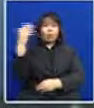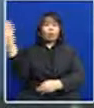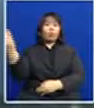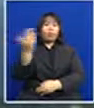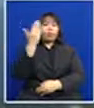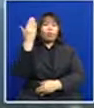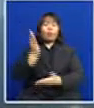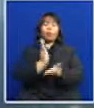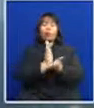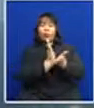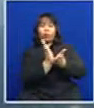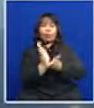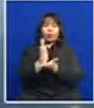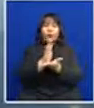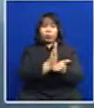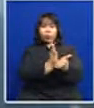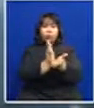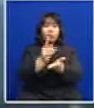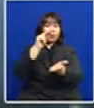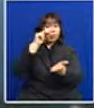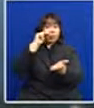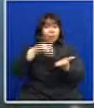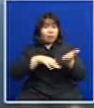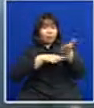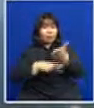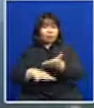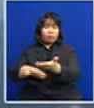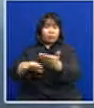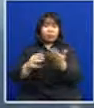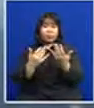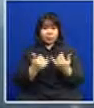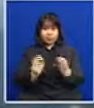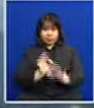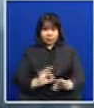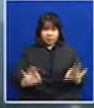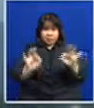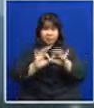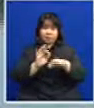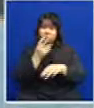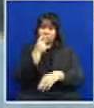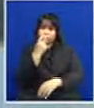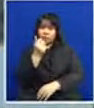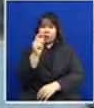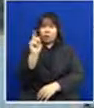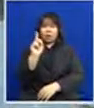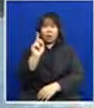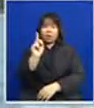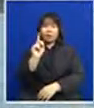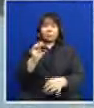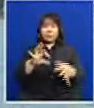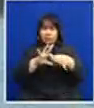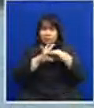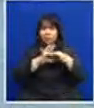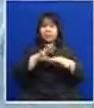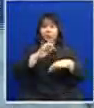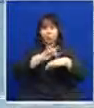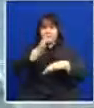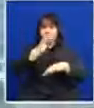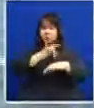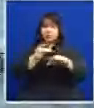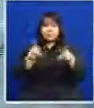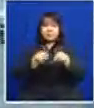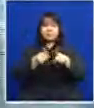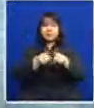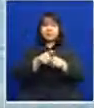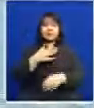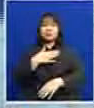มแล้วก็กระแสน้ำแต่ว่าสิ่งที่เราสามารถสัมผัสได้อะก็คือเรื่องของธรรมชาติเหมือนกับผ